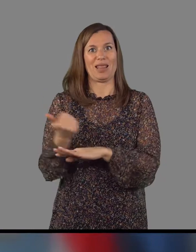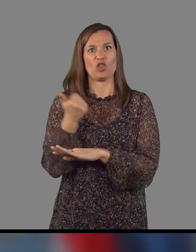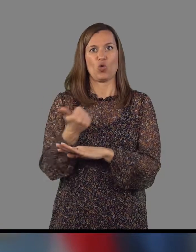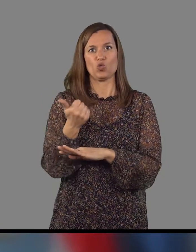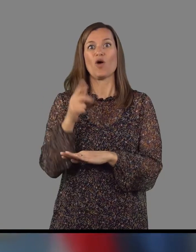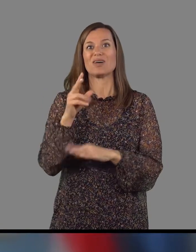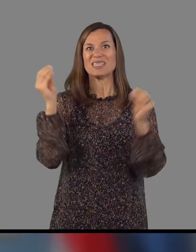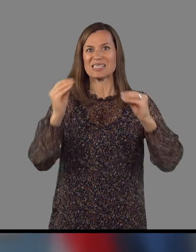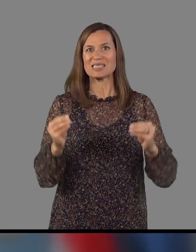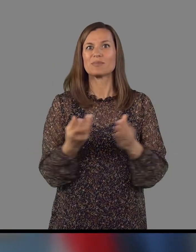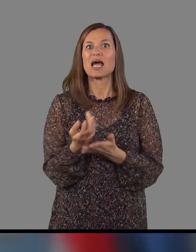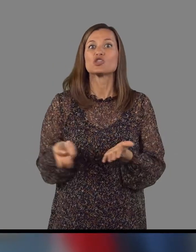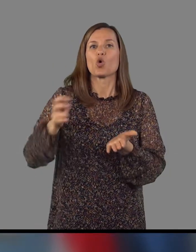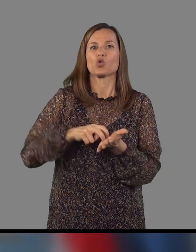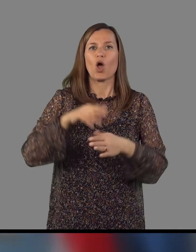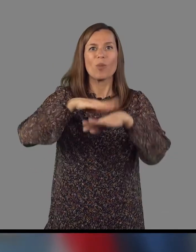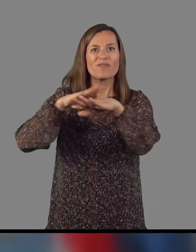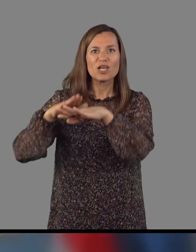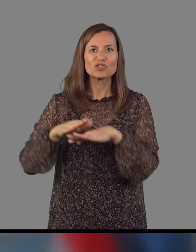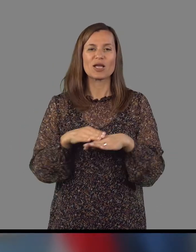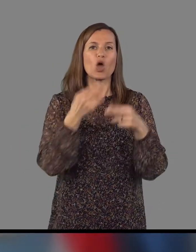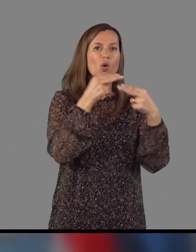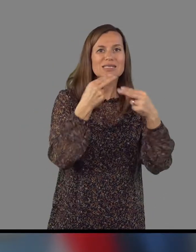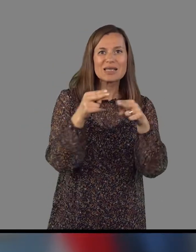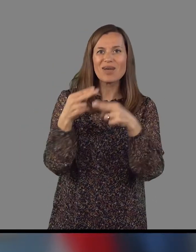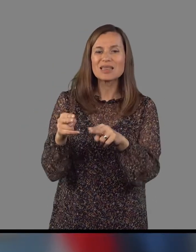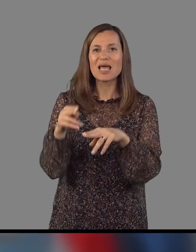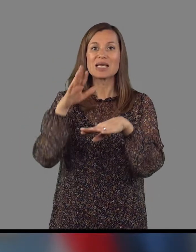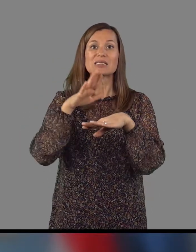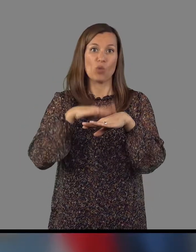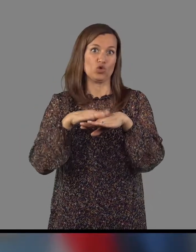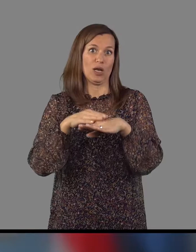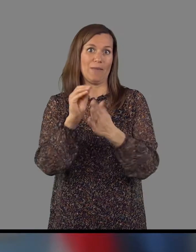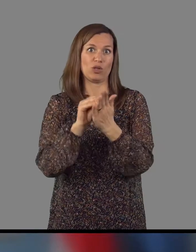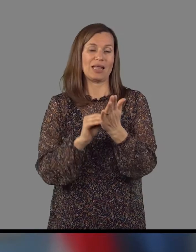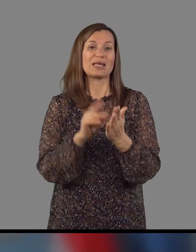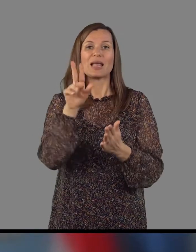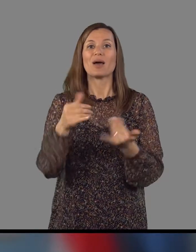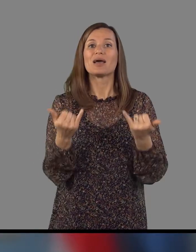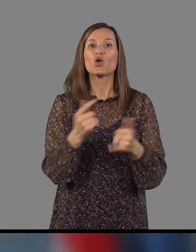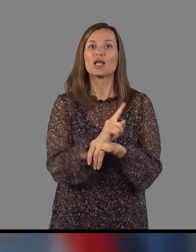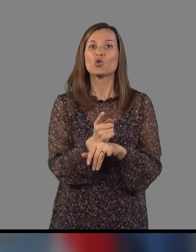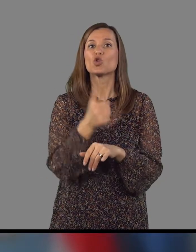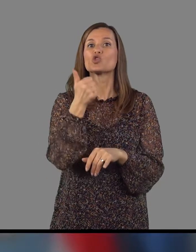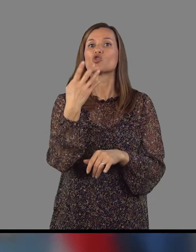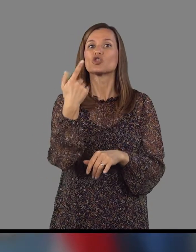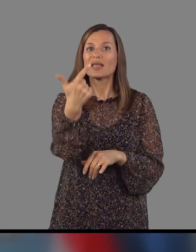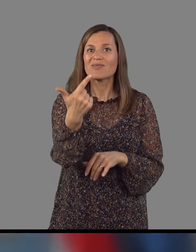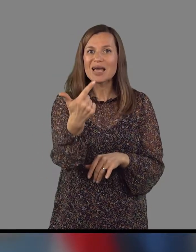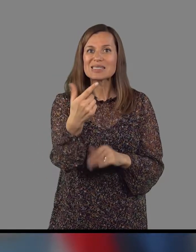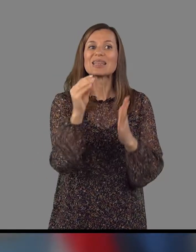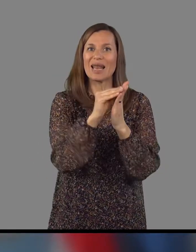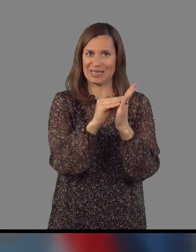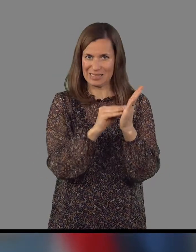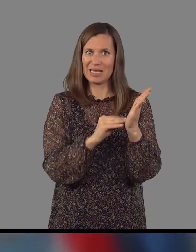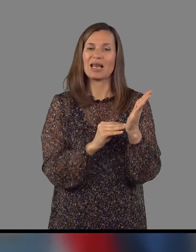dobro uro v sistem za zgodnje obveščanje in odzivanje sporočili podatke, da imajo trenutno